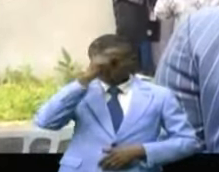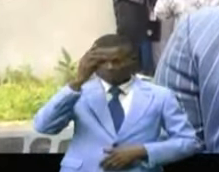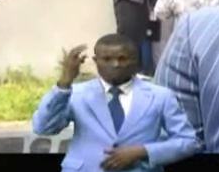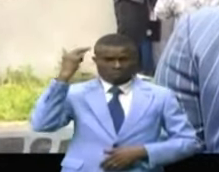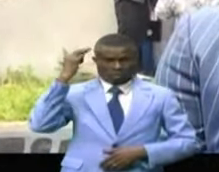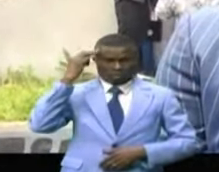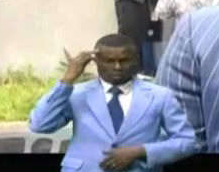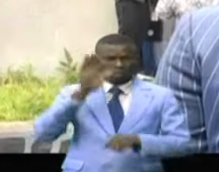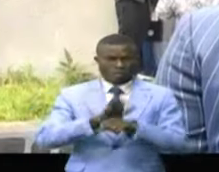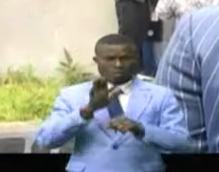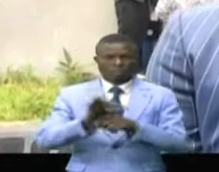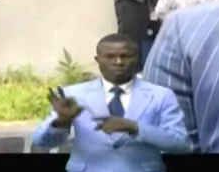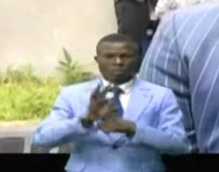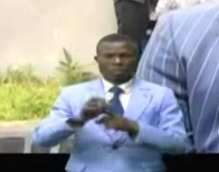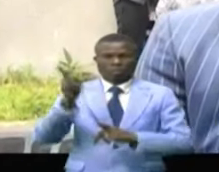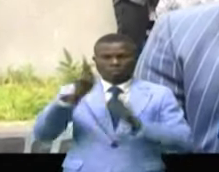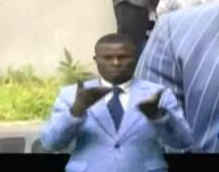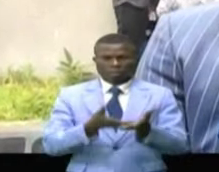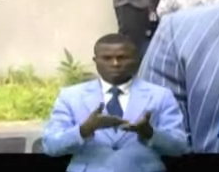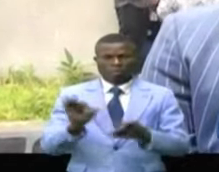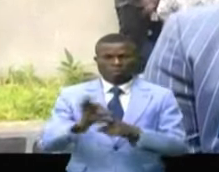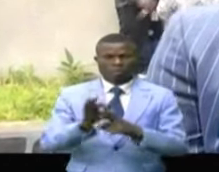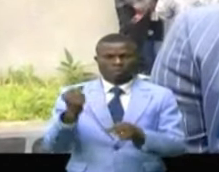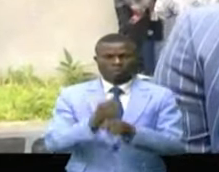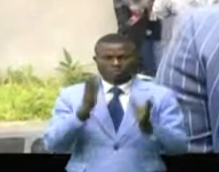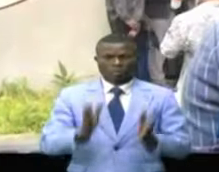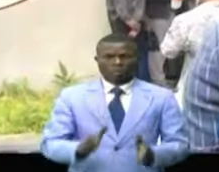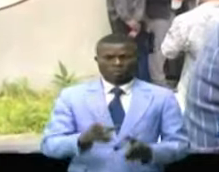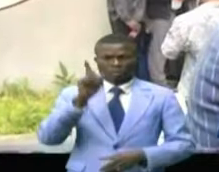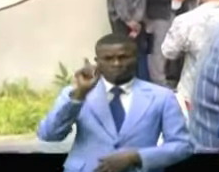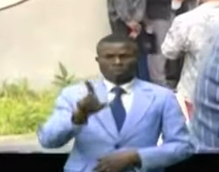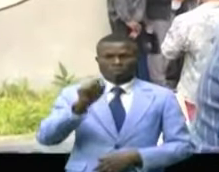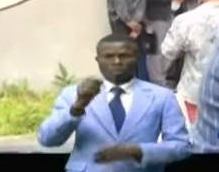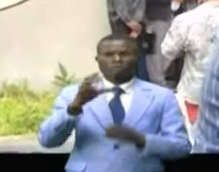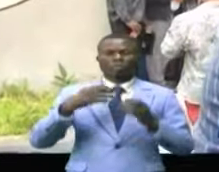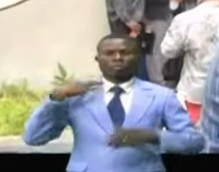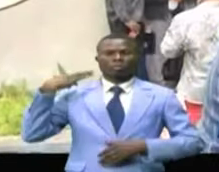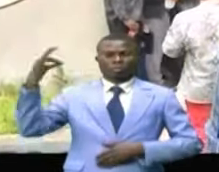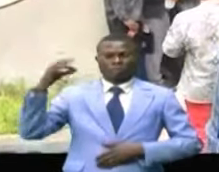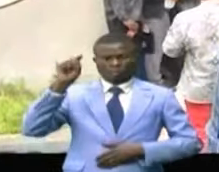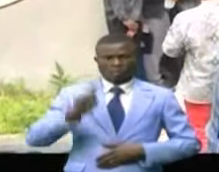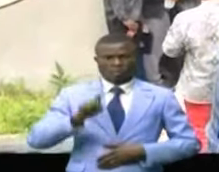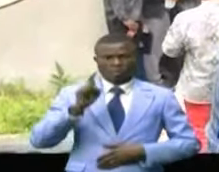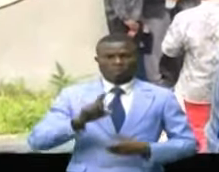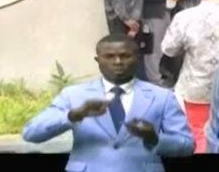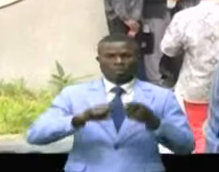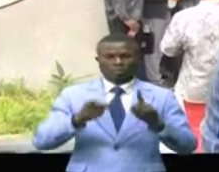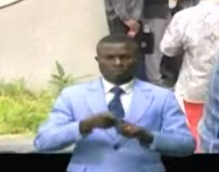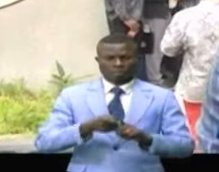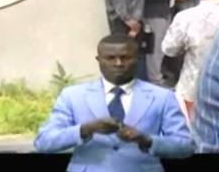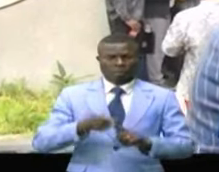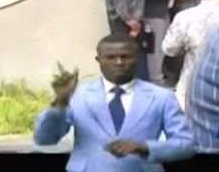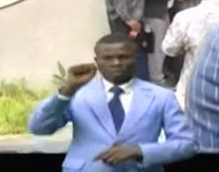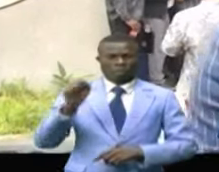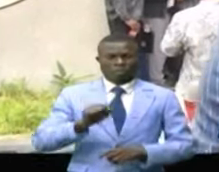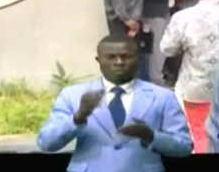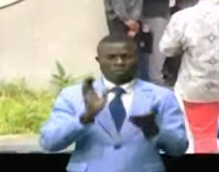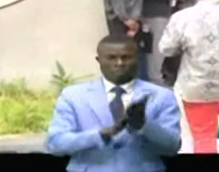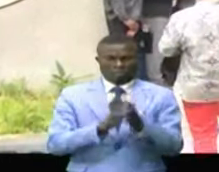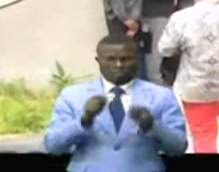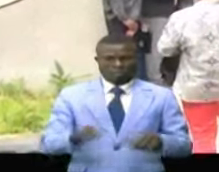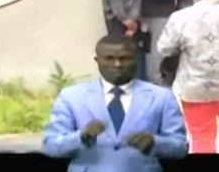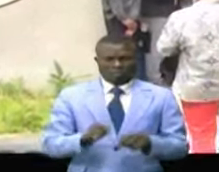une forte concentration de la population. Mais pour la formation professionnelle, nous n'avons que 120 candidats. Et il faut aussi que les amis des Salésiens de l'Ondom Bosco puissent